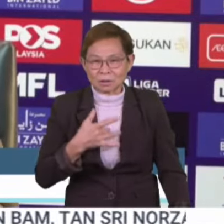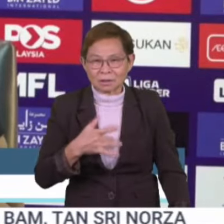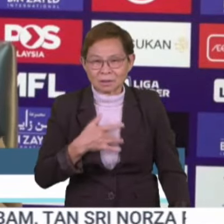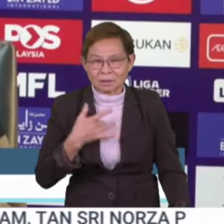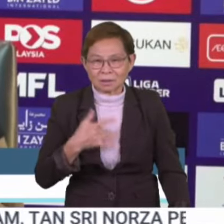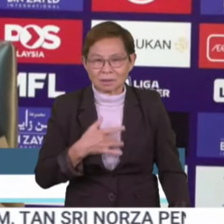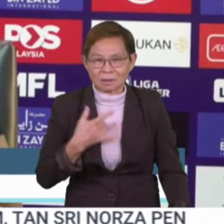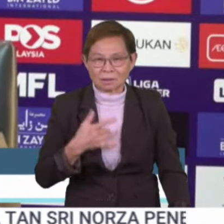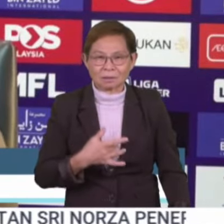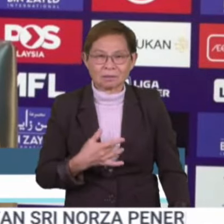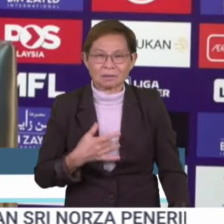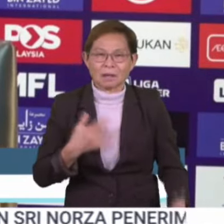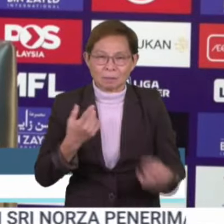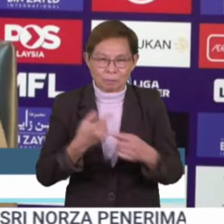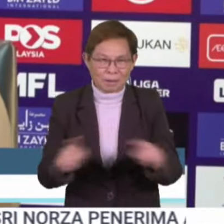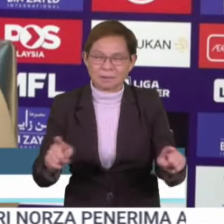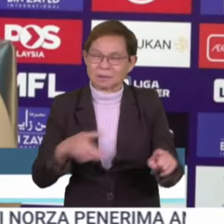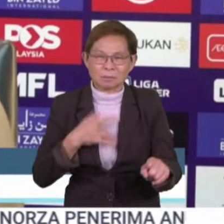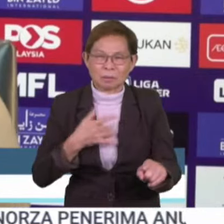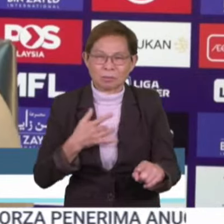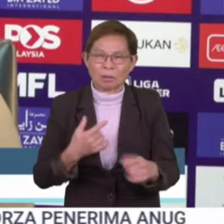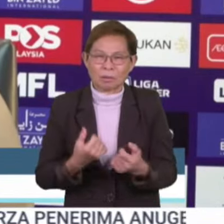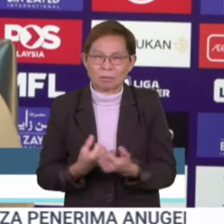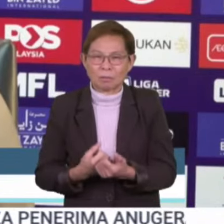ke yang berbeda